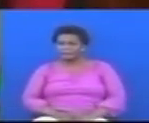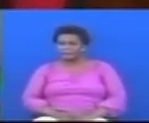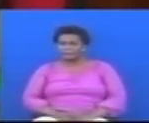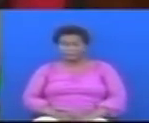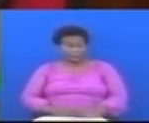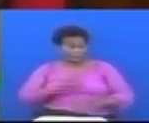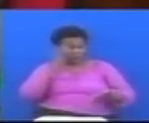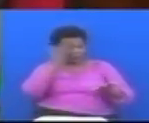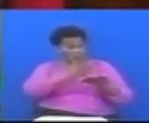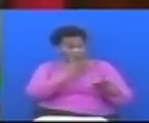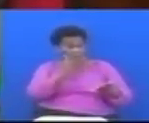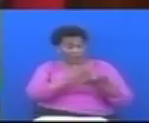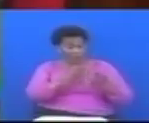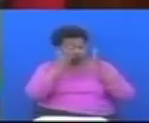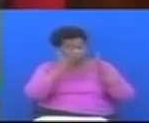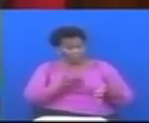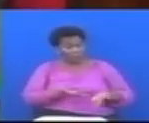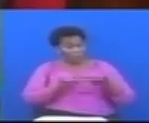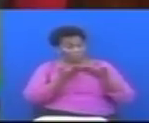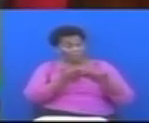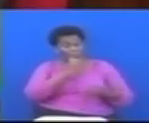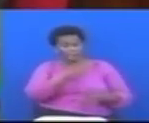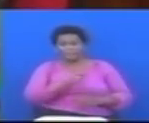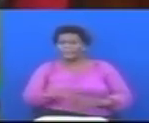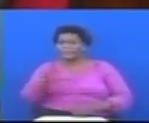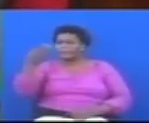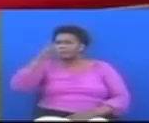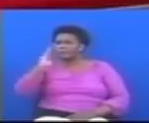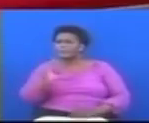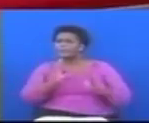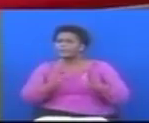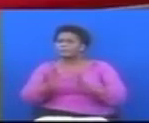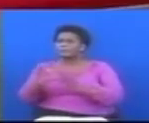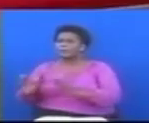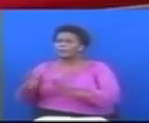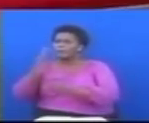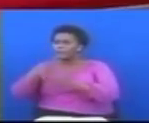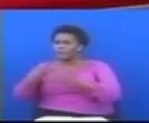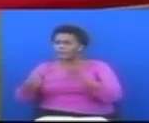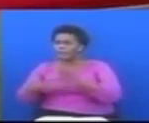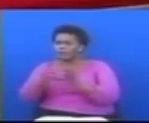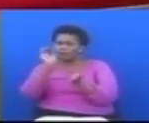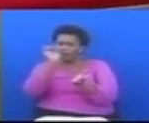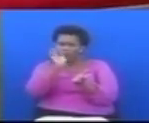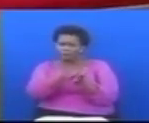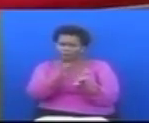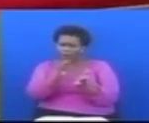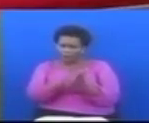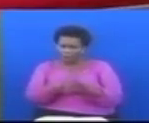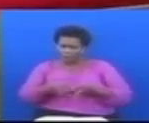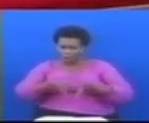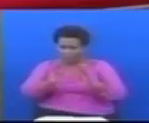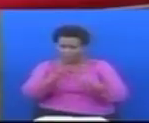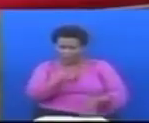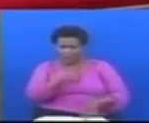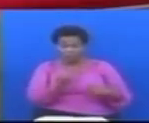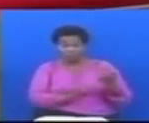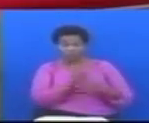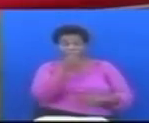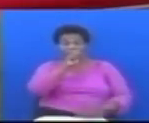Ni kweli kabisa Mheshimiwa Naibu Spika, kwamba serikali nao mpango wa kujenga hii barabara kutoka Same